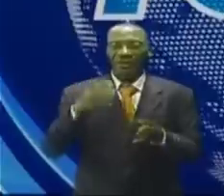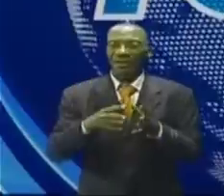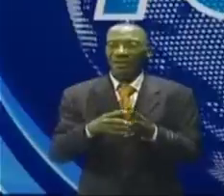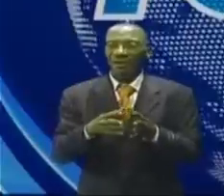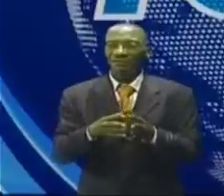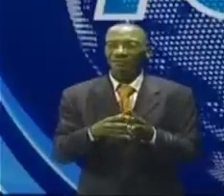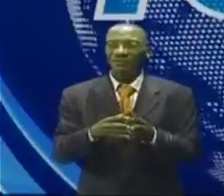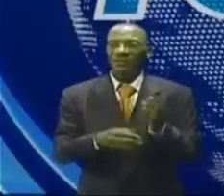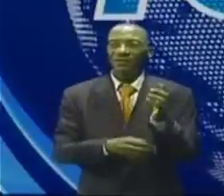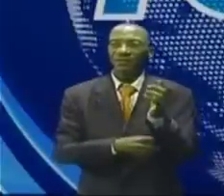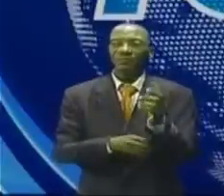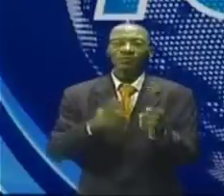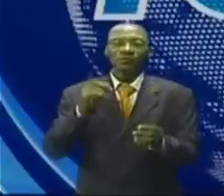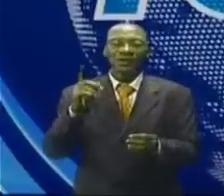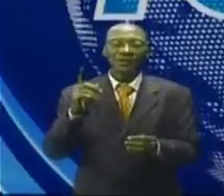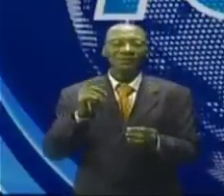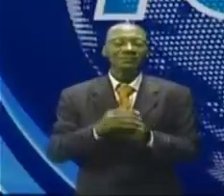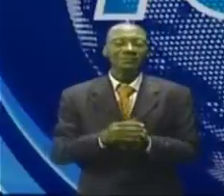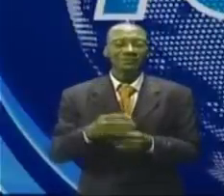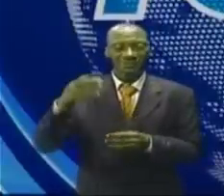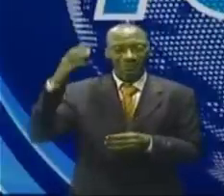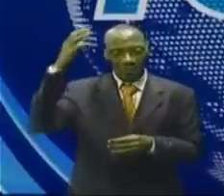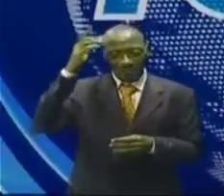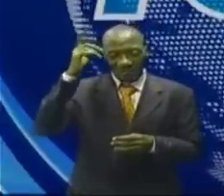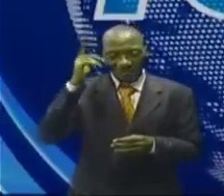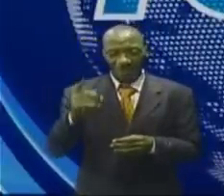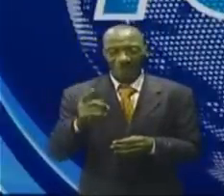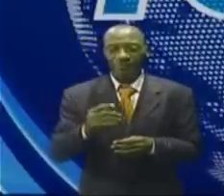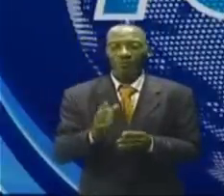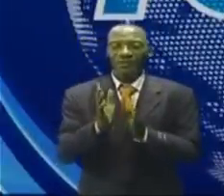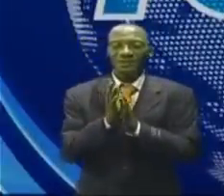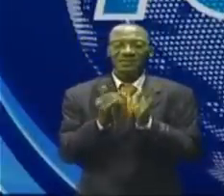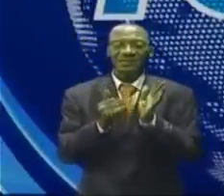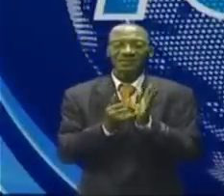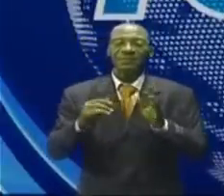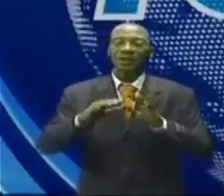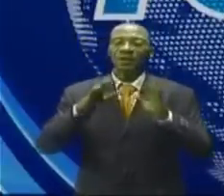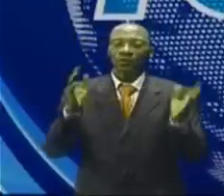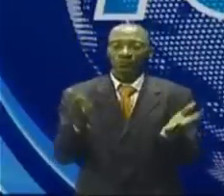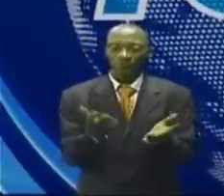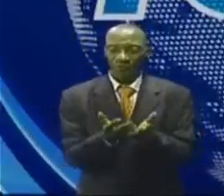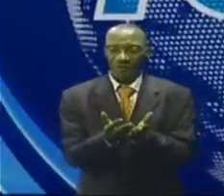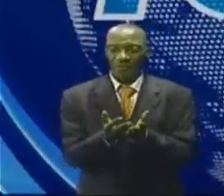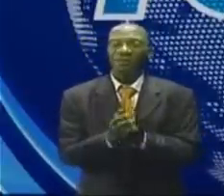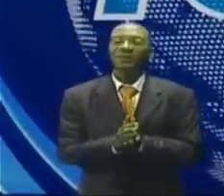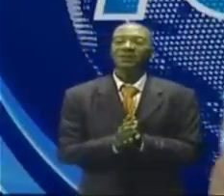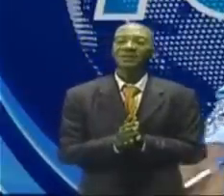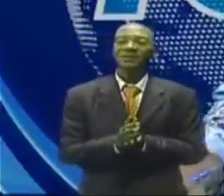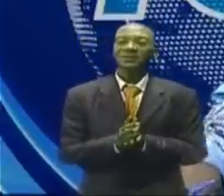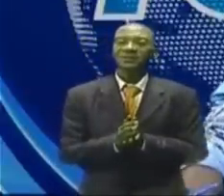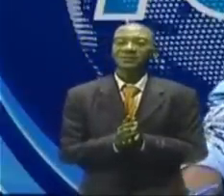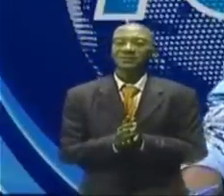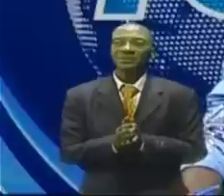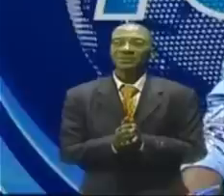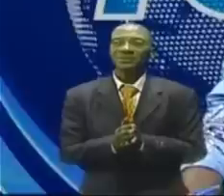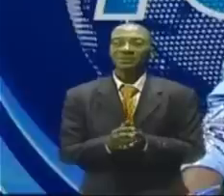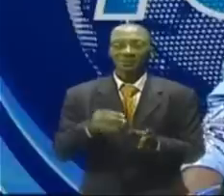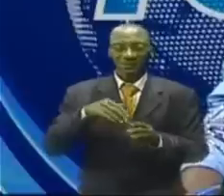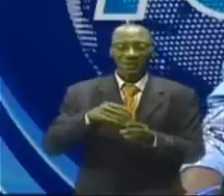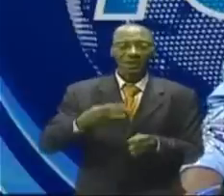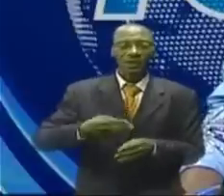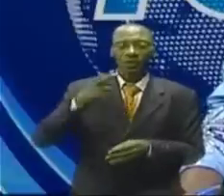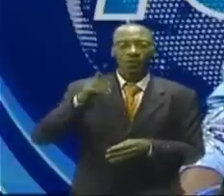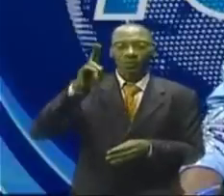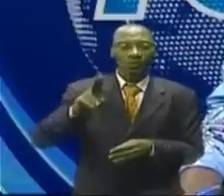de la 16e communauté évangélique au centre de l'Afrique soutient politiquement le chef de l'État, le gouverneur de la province du Haut-Tuélé, a assisté